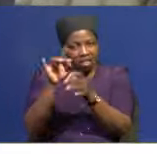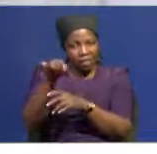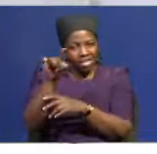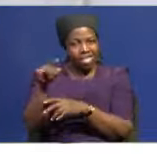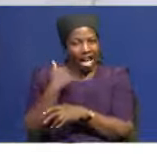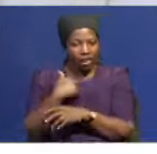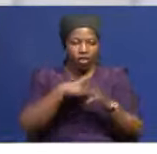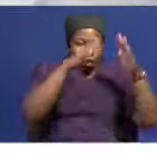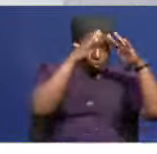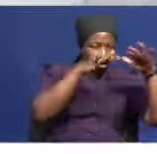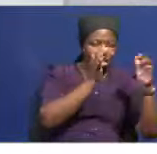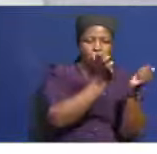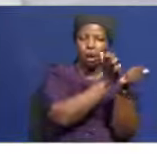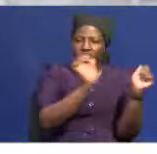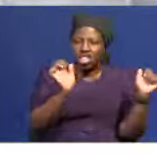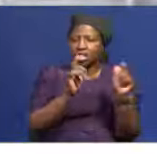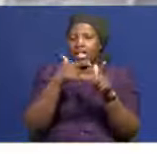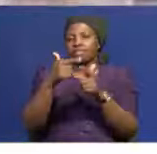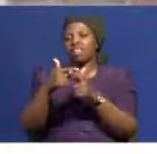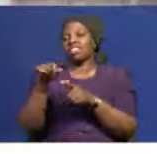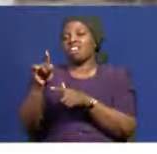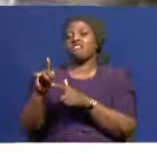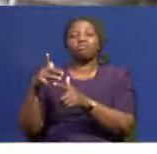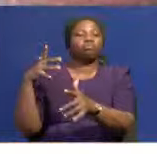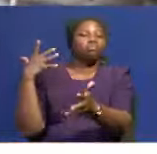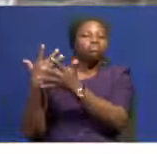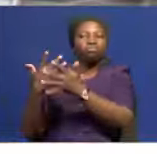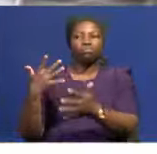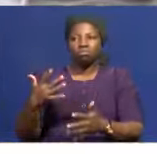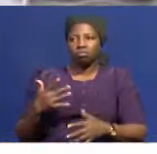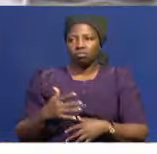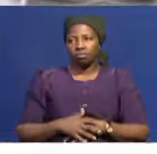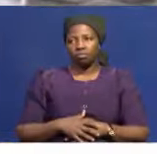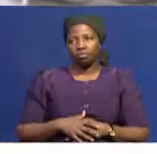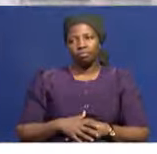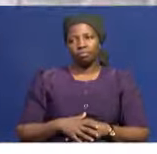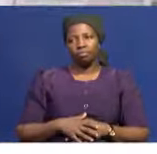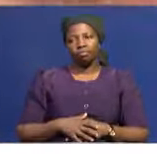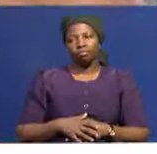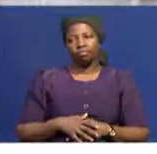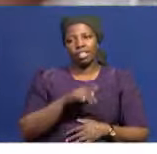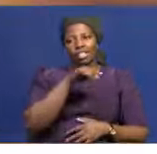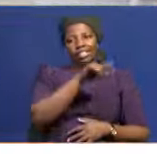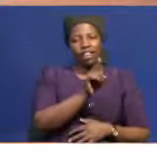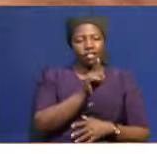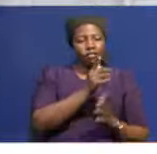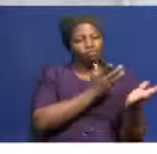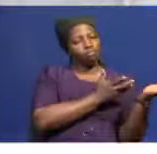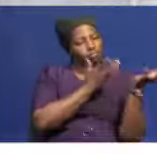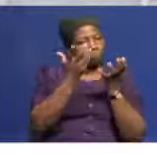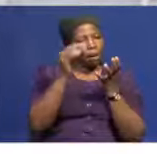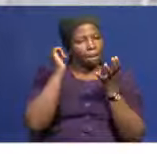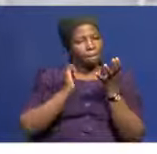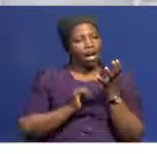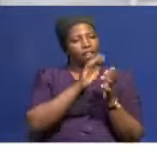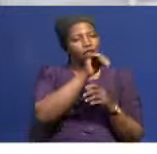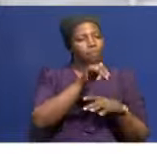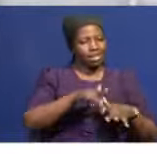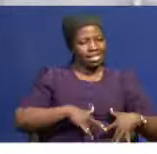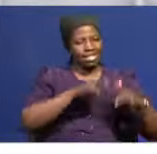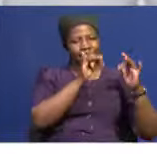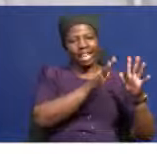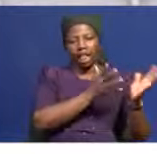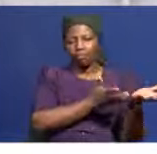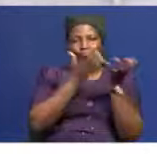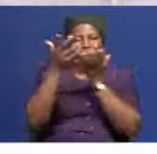anawekwa ndani. Angekuwa mwizi angeleta hiyo bag all the way from Kitengela. Alileta bag kutoka Kitengela akaleta Eastleigh.